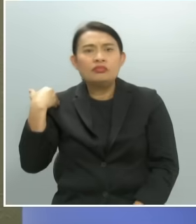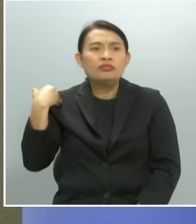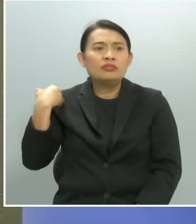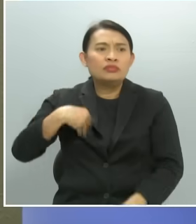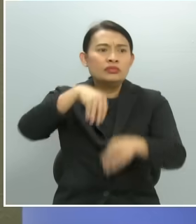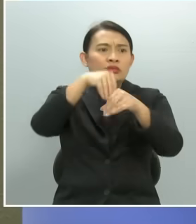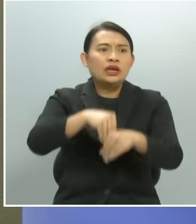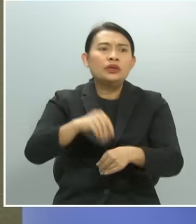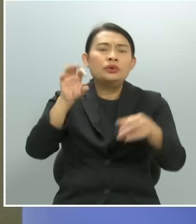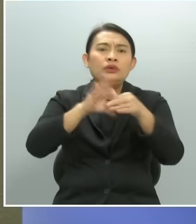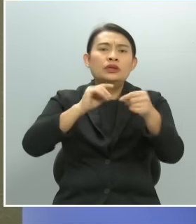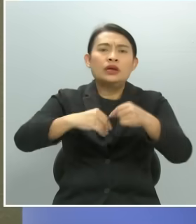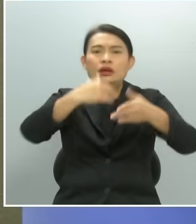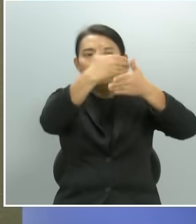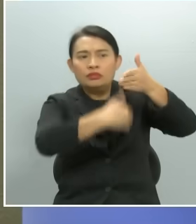บนกำแพง